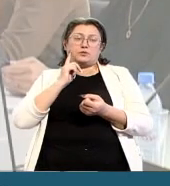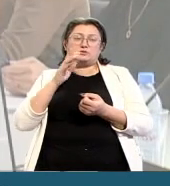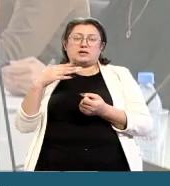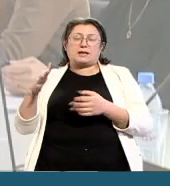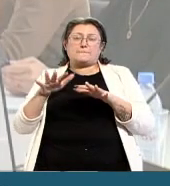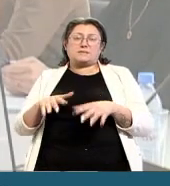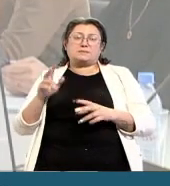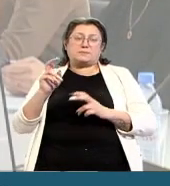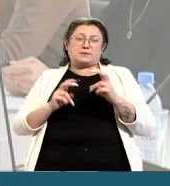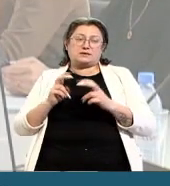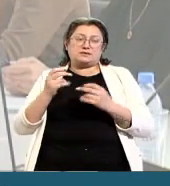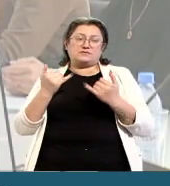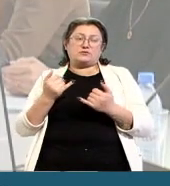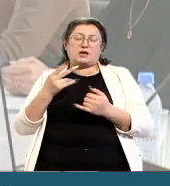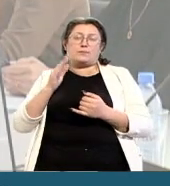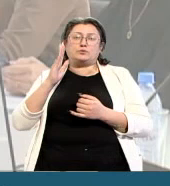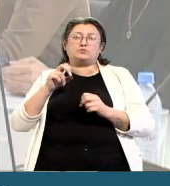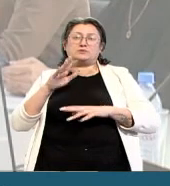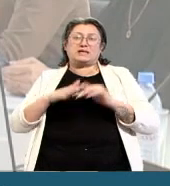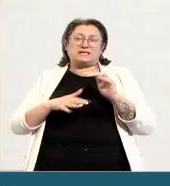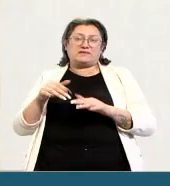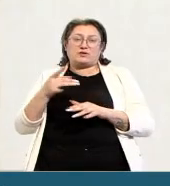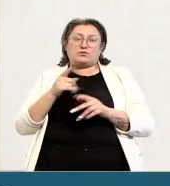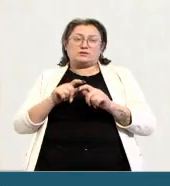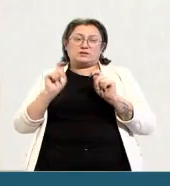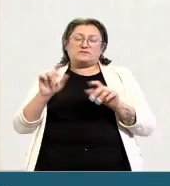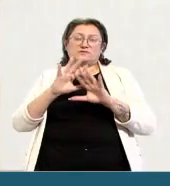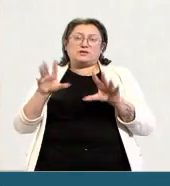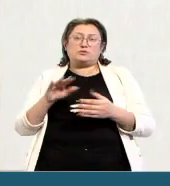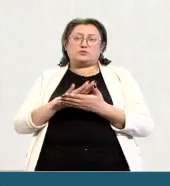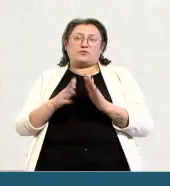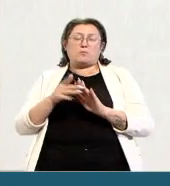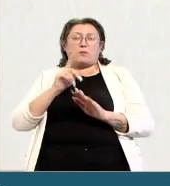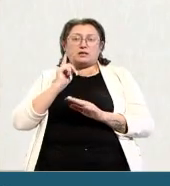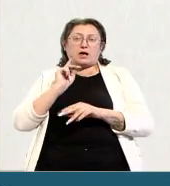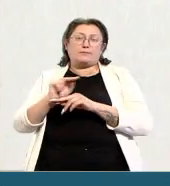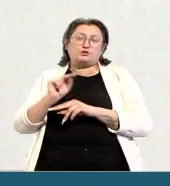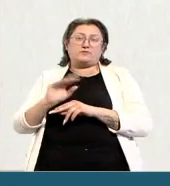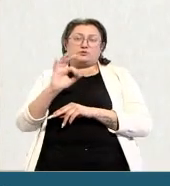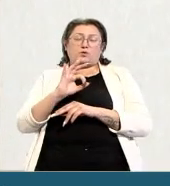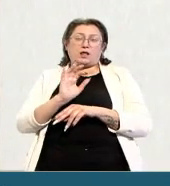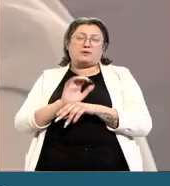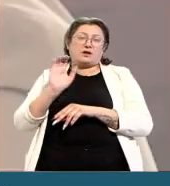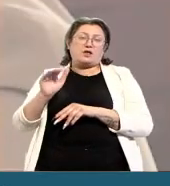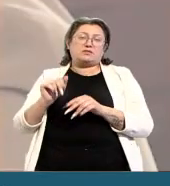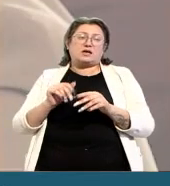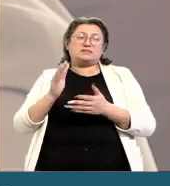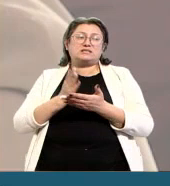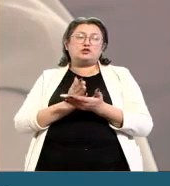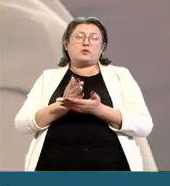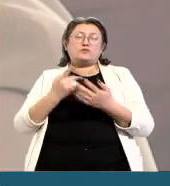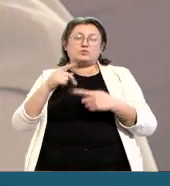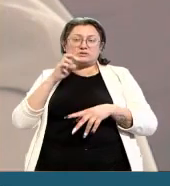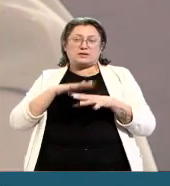стороны местных предприятий. Сегодня для будущих специалистов в регионе создают все условия. Молодых обучают с нуля, отправляют на стажировку в другие